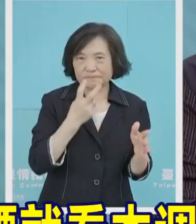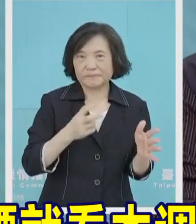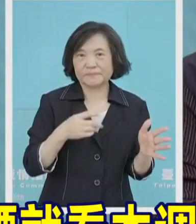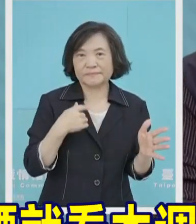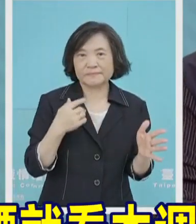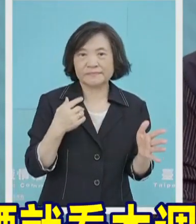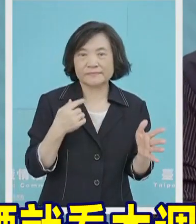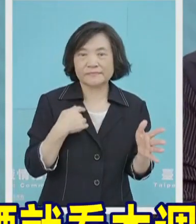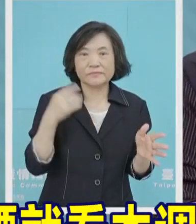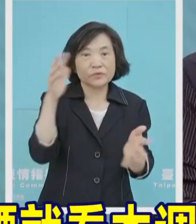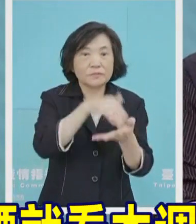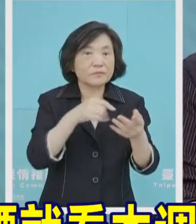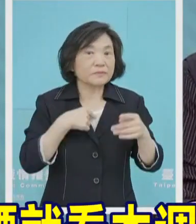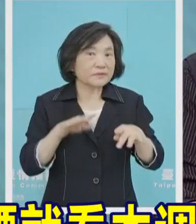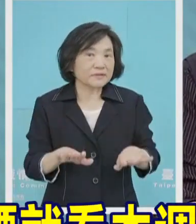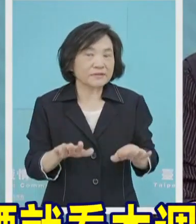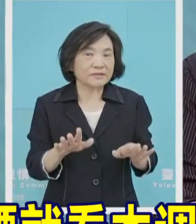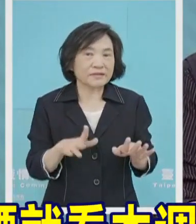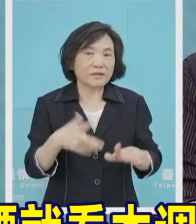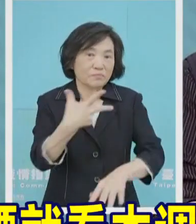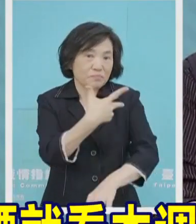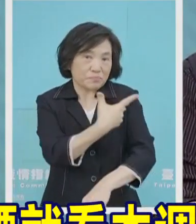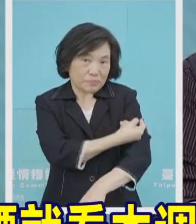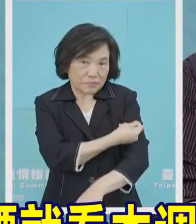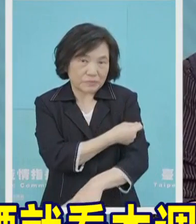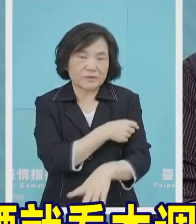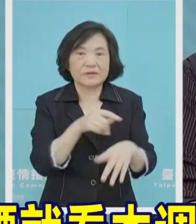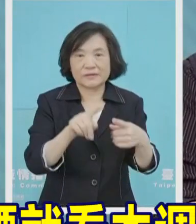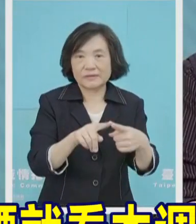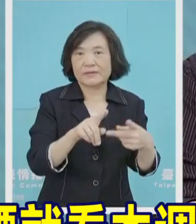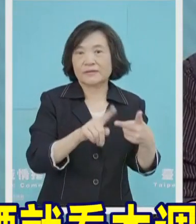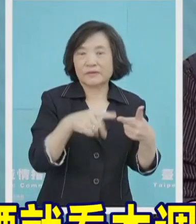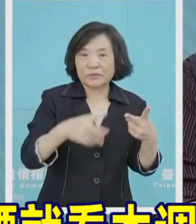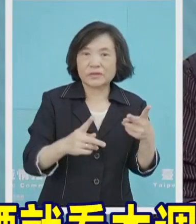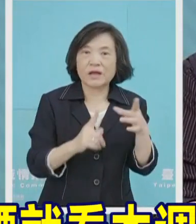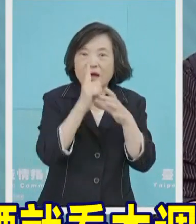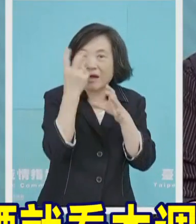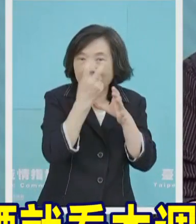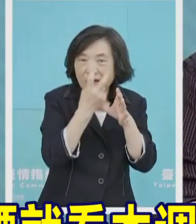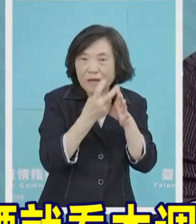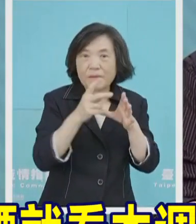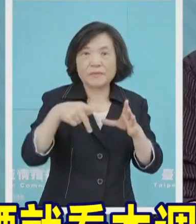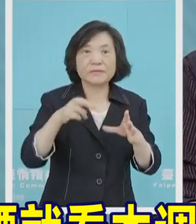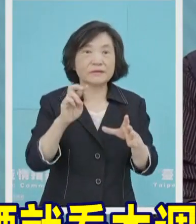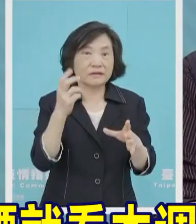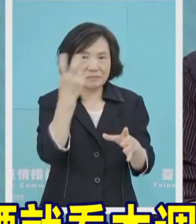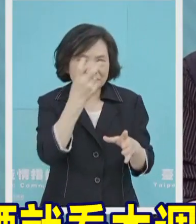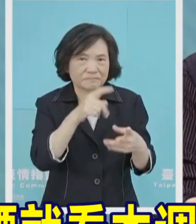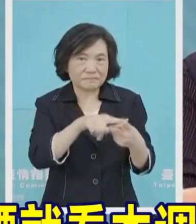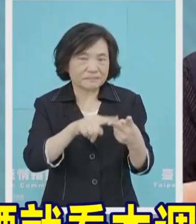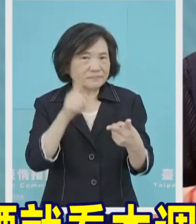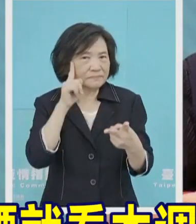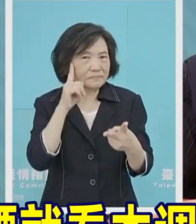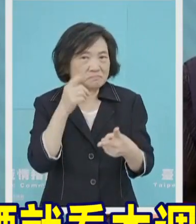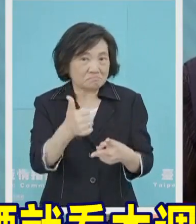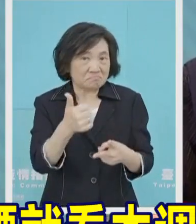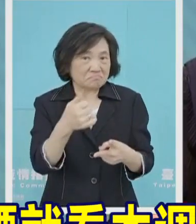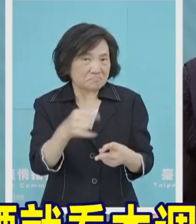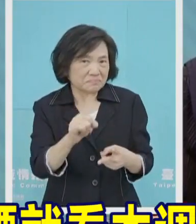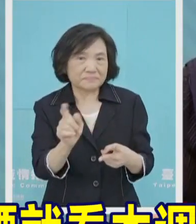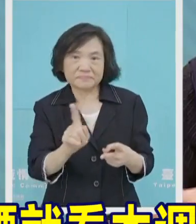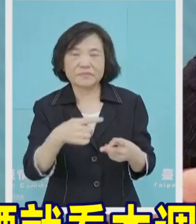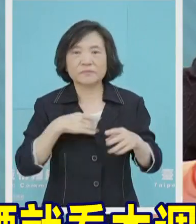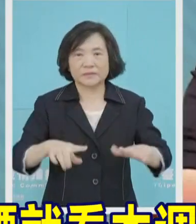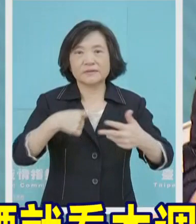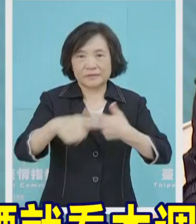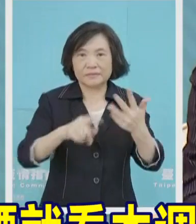们目前的这种打疫苗的制度了，或者是筛检的制度啊，到底有效没效？你知道吗？这个礼